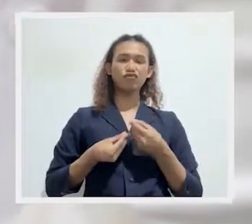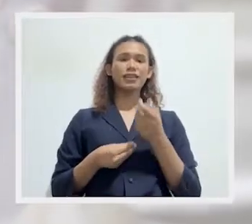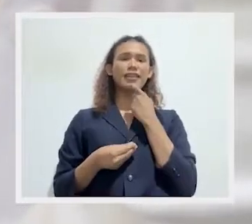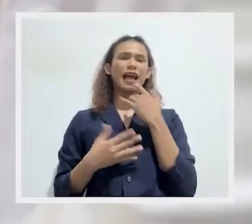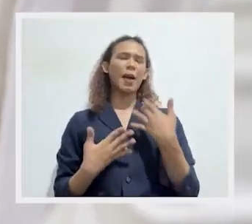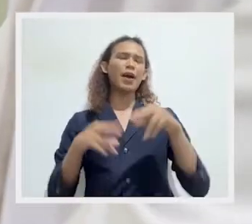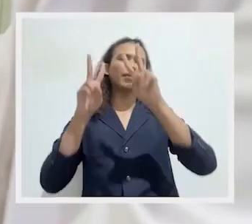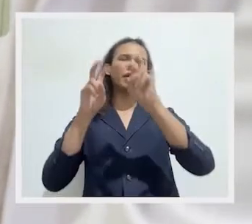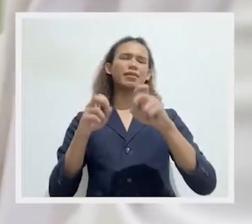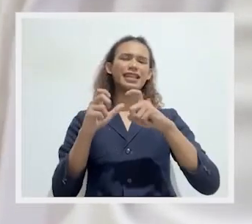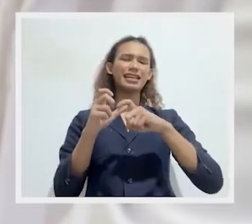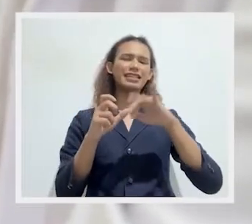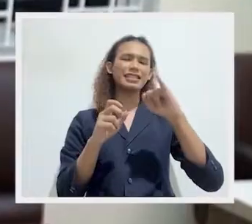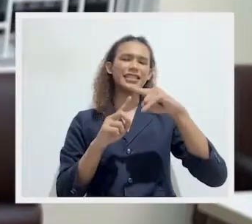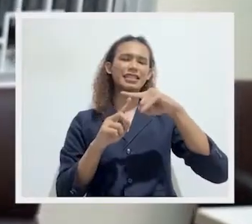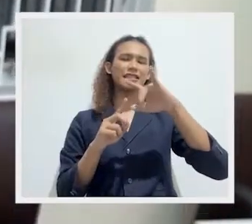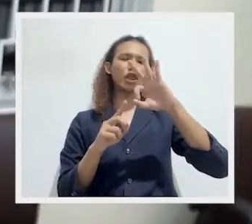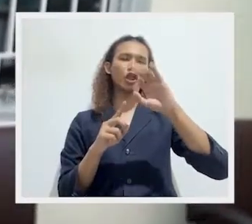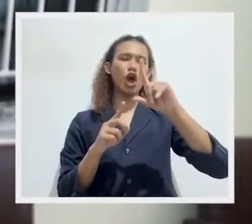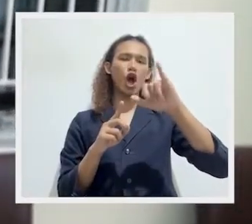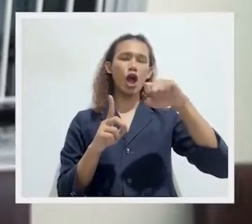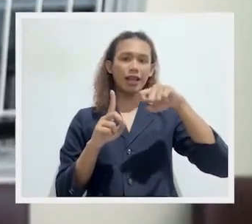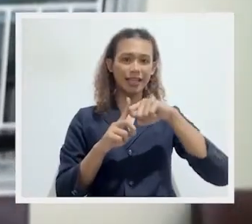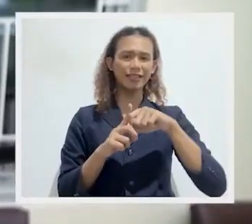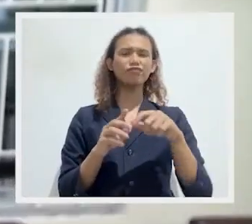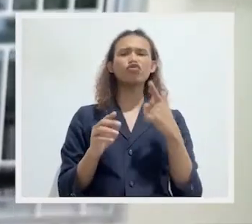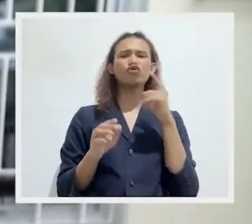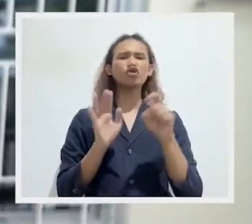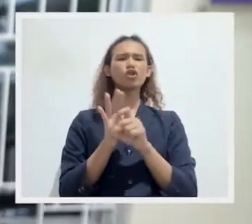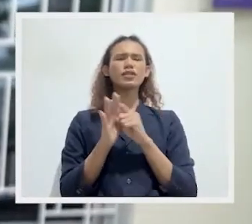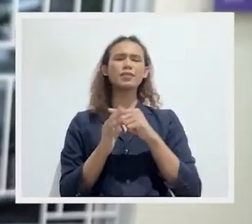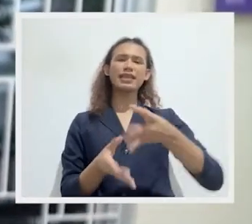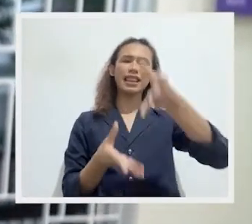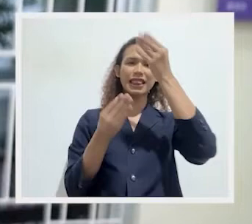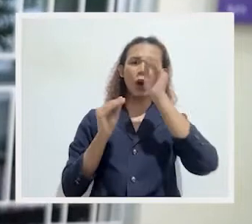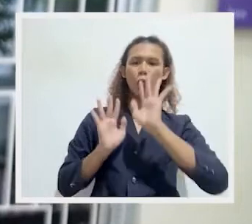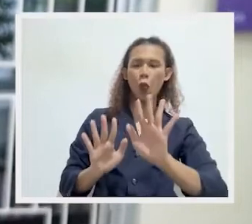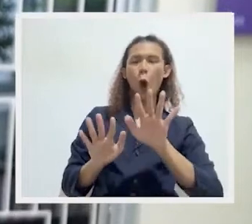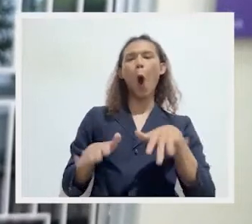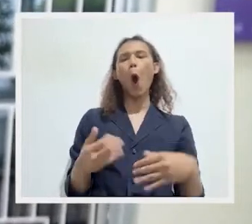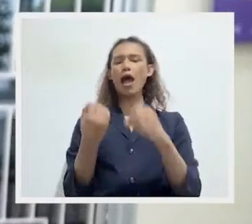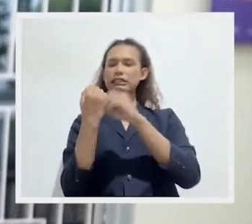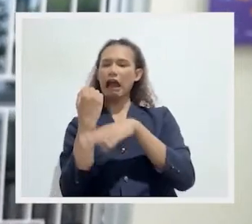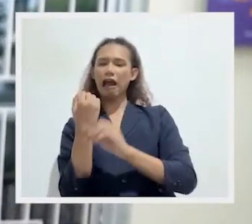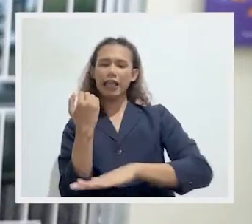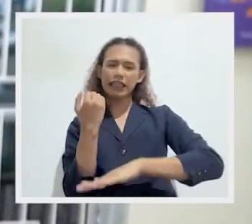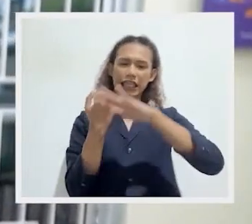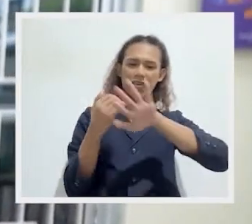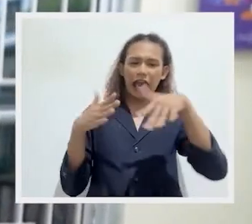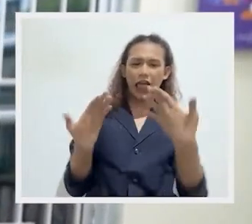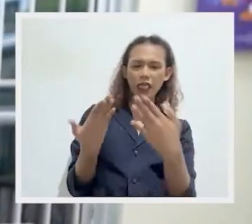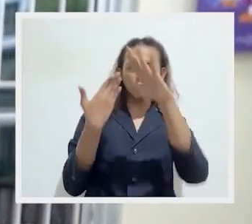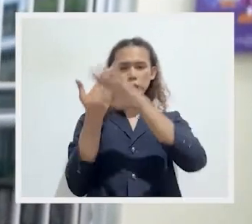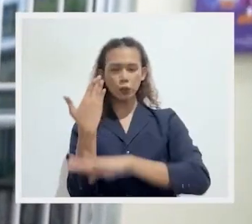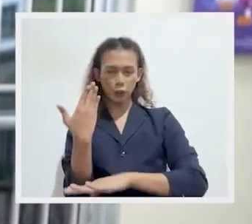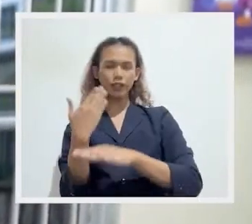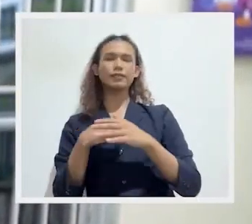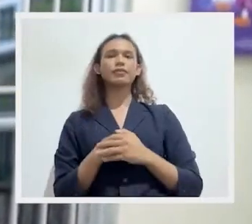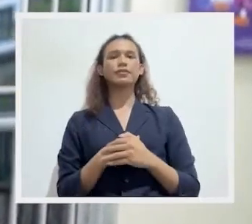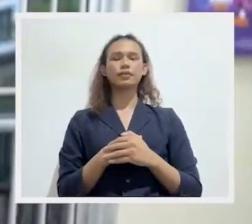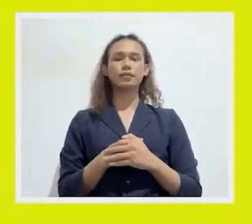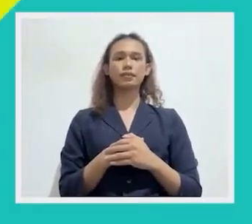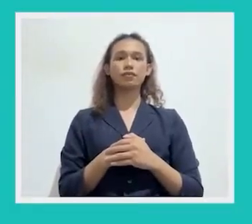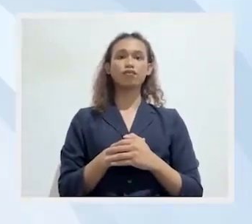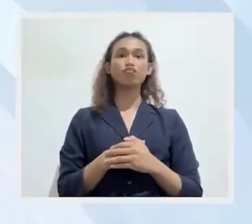hanya didapatkan pemeriksaan sistolik. Pemeriksaan ini bersifat penapisan untuk mengetahui tekanan darah pasien meningkat